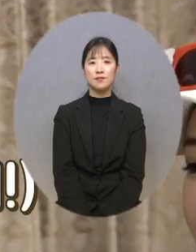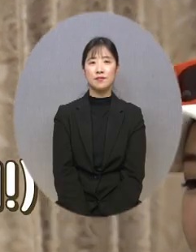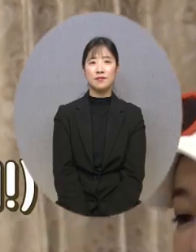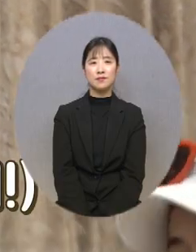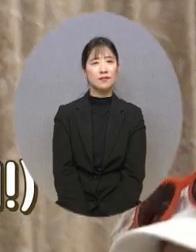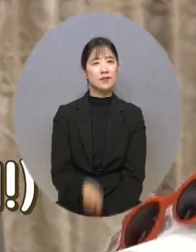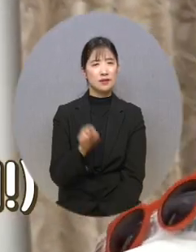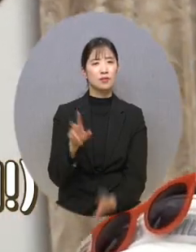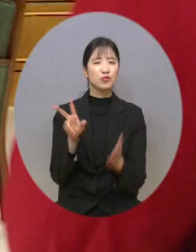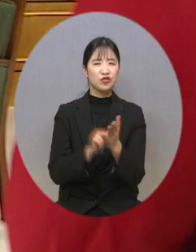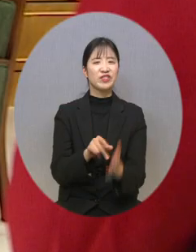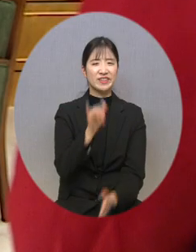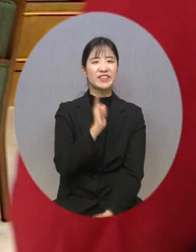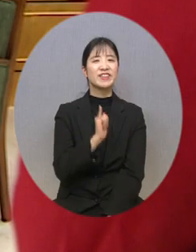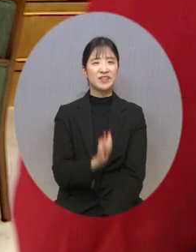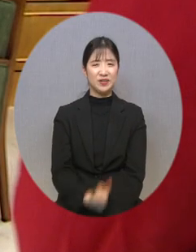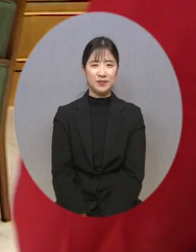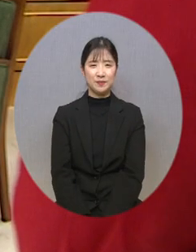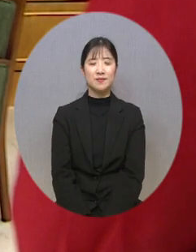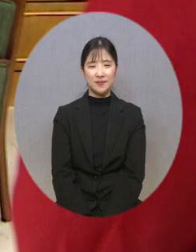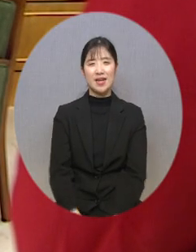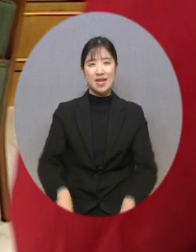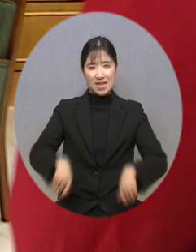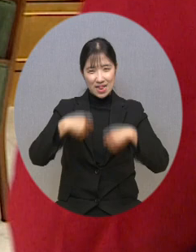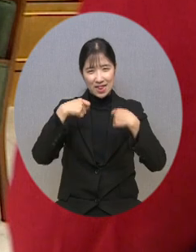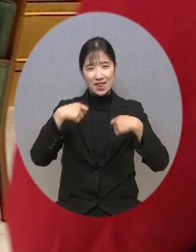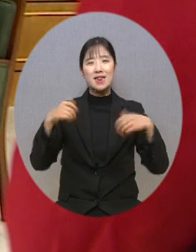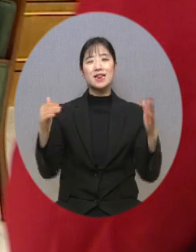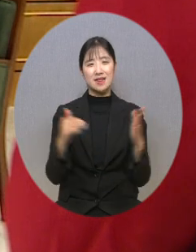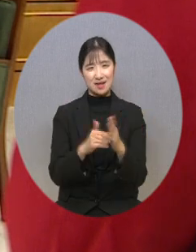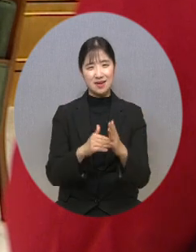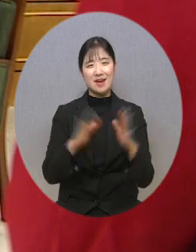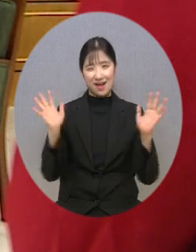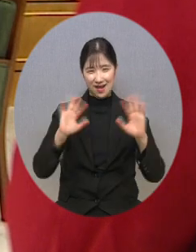뭔가 문제가 있는 것 같아. 식사하시고 총 맞는 건가요? 안전히